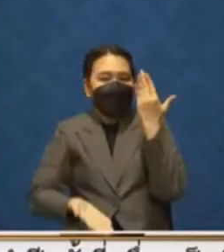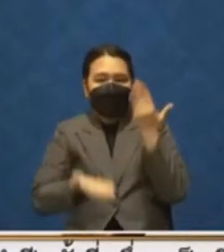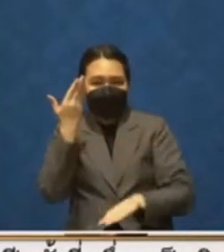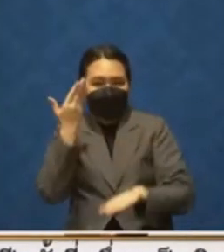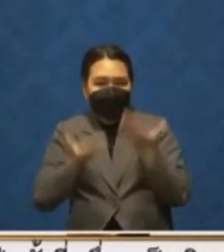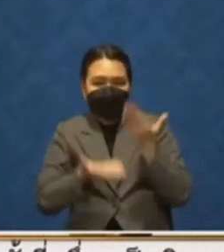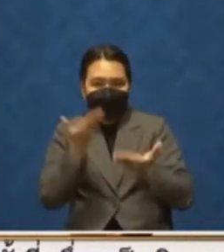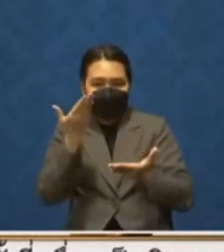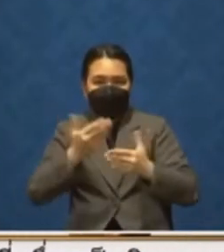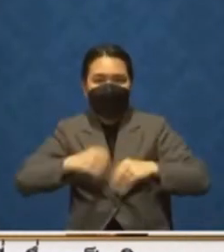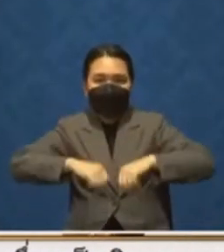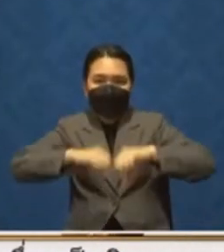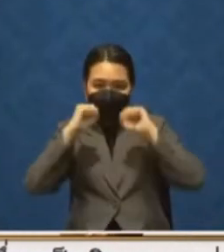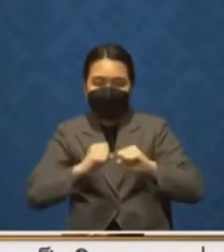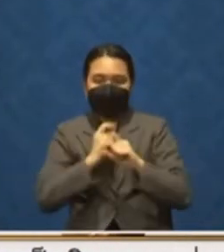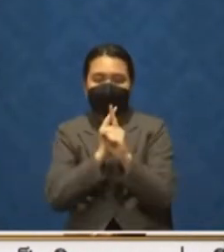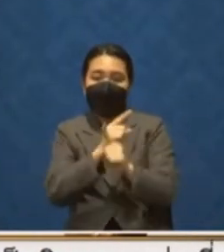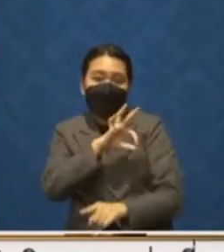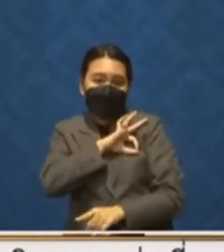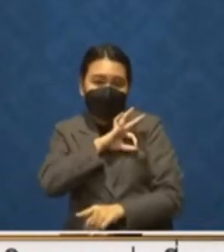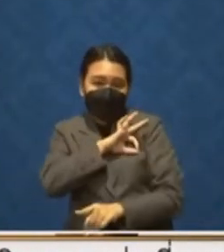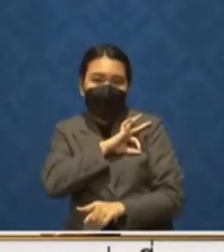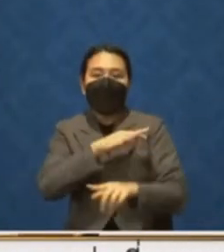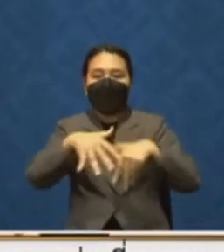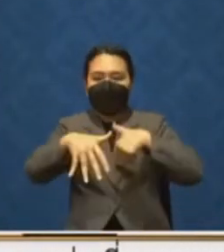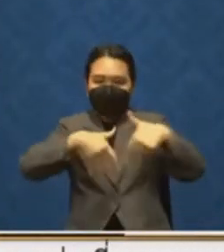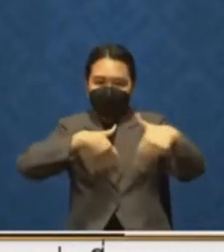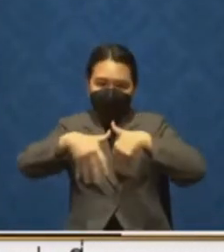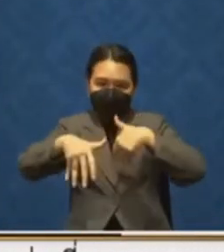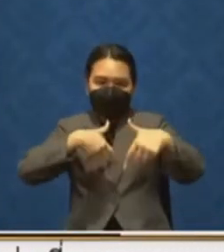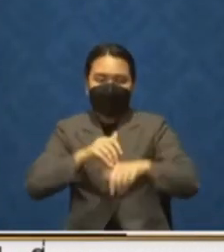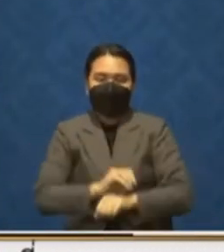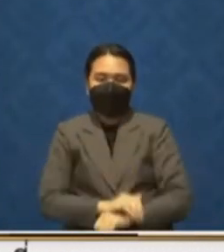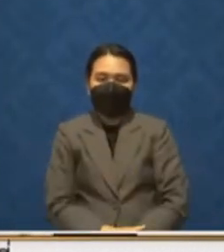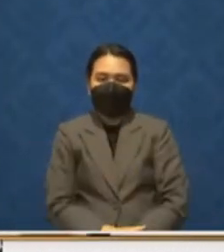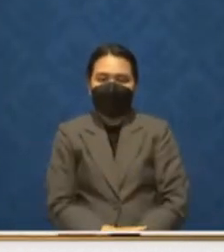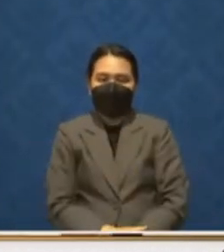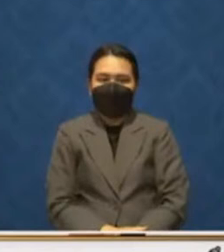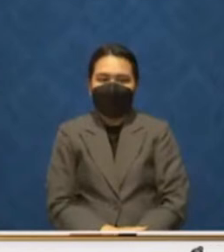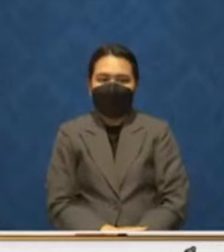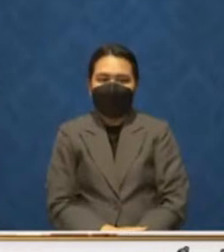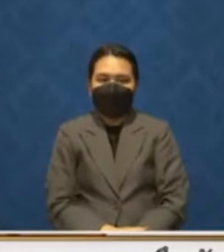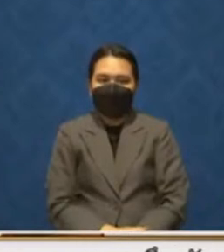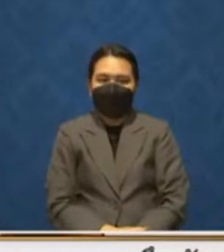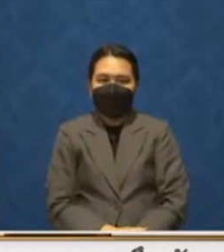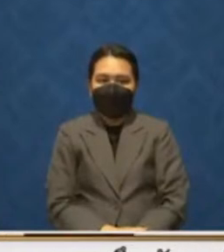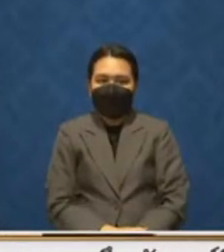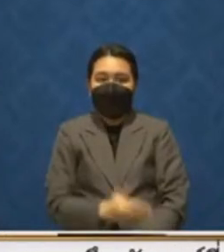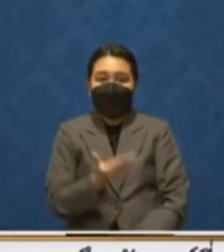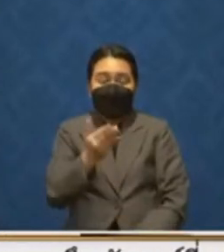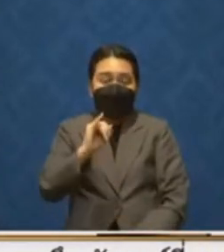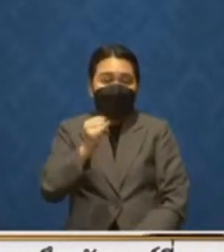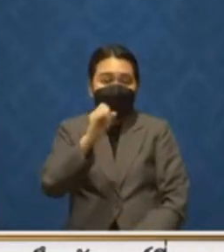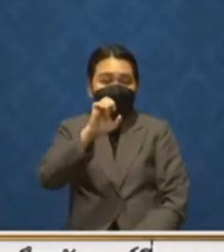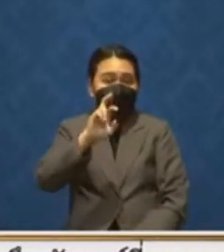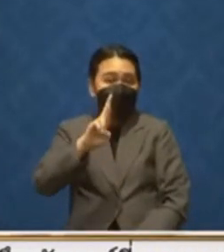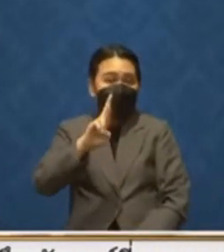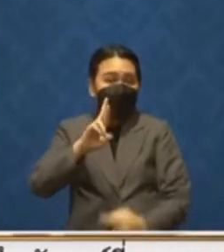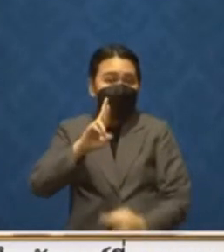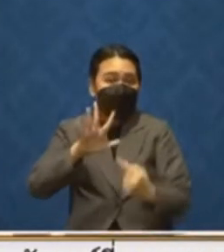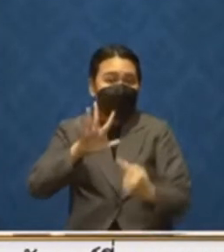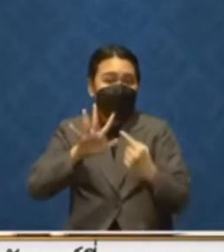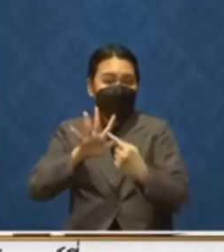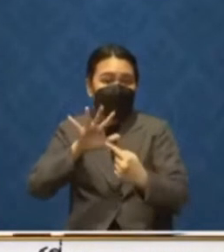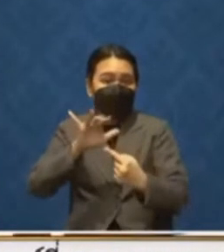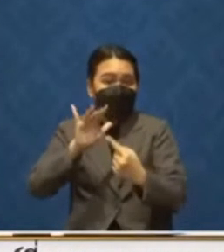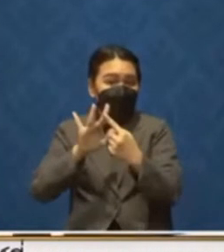สินกันด้วยสมาชิกนะครับแล้วก็พี่น้องประชาชนอันจิรายุมีอะไรไหมครับ